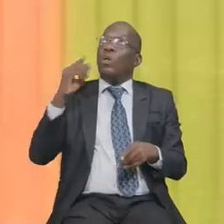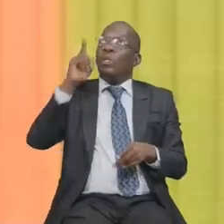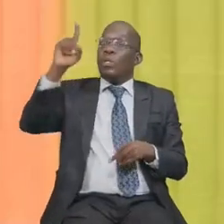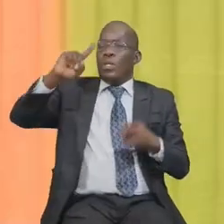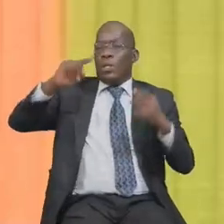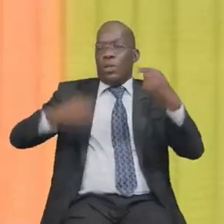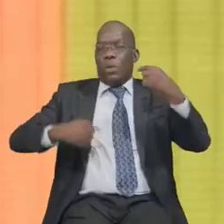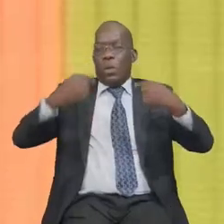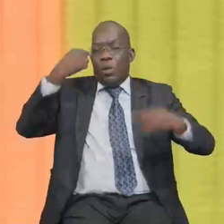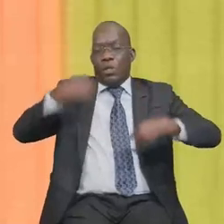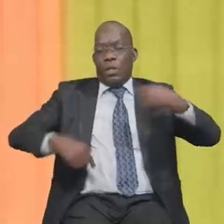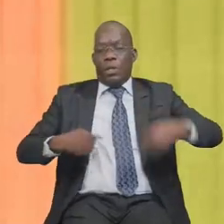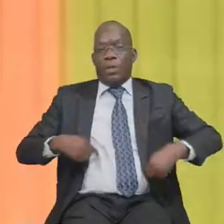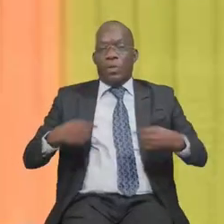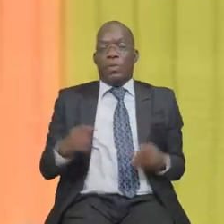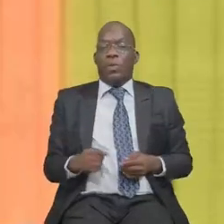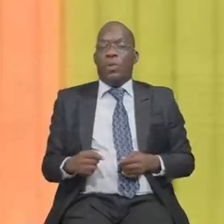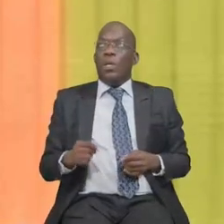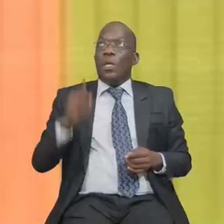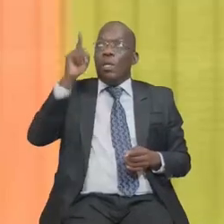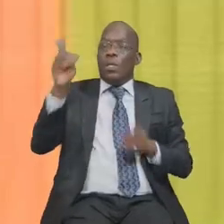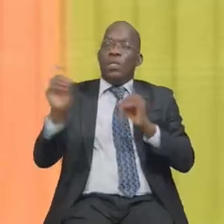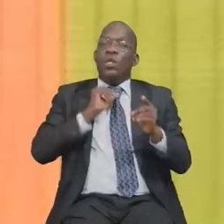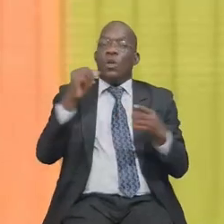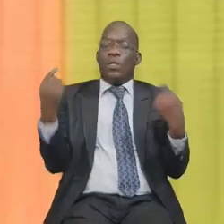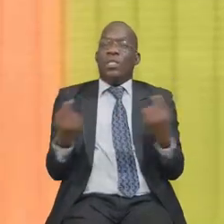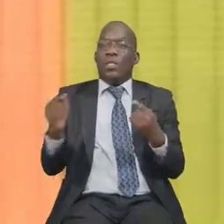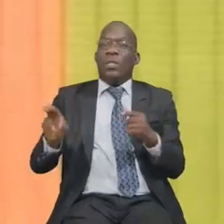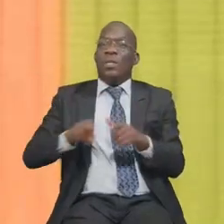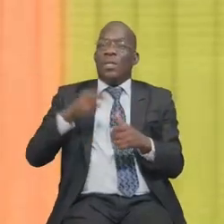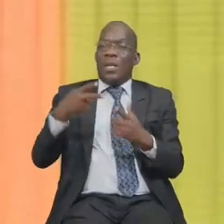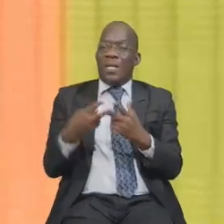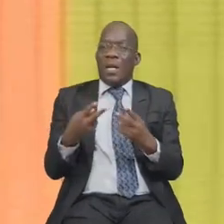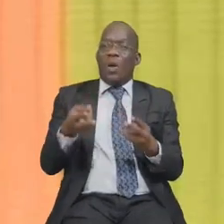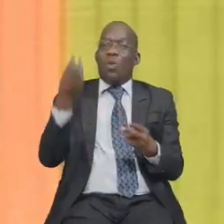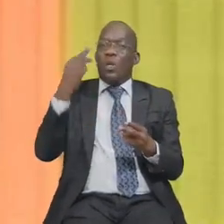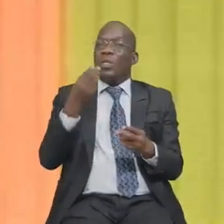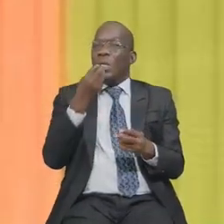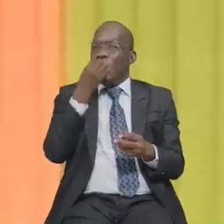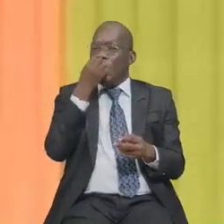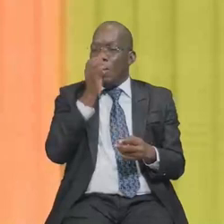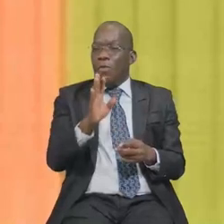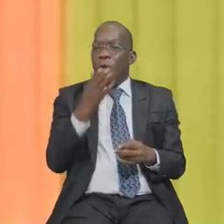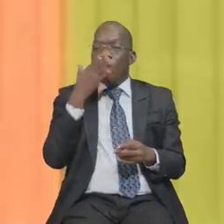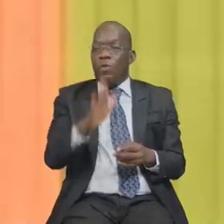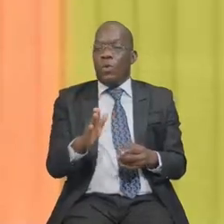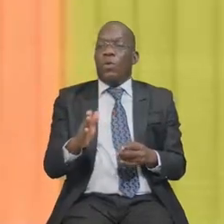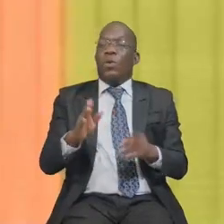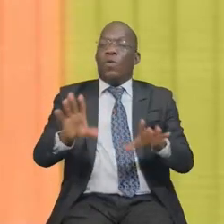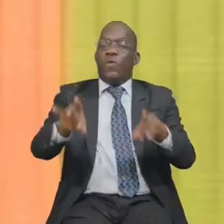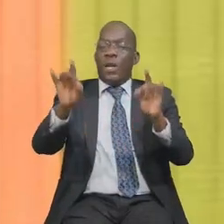Il n'a commis aucun péché et aucune culpabilité n'était en lui. Pourquoi est-il alors